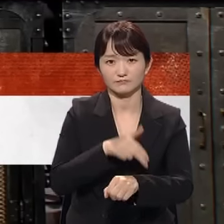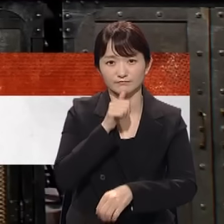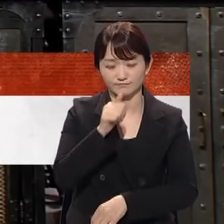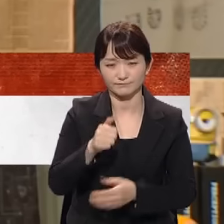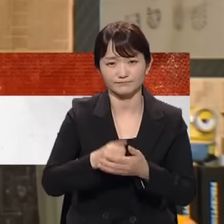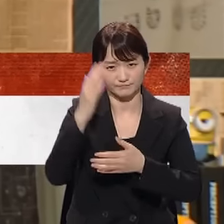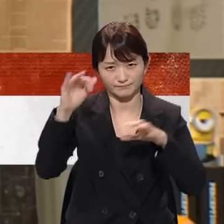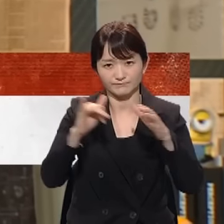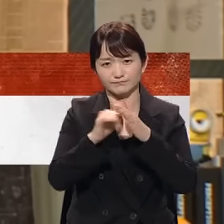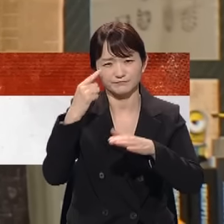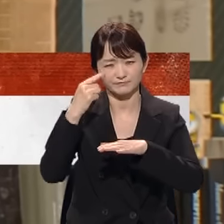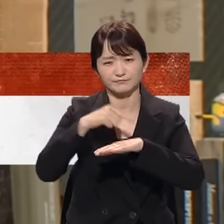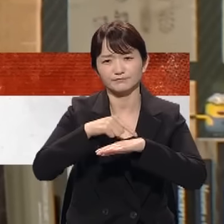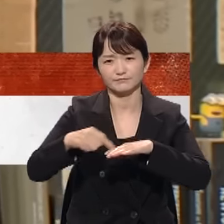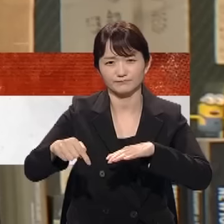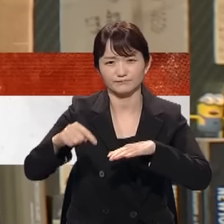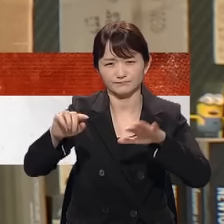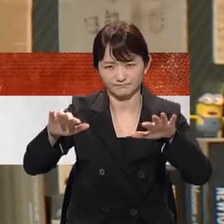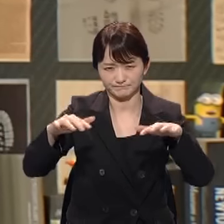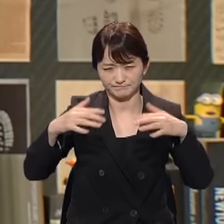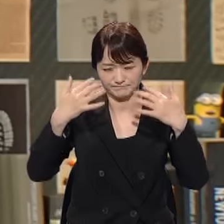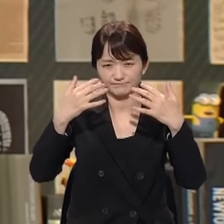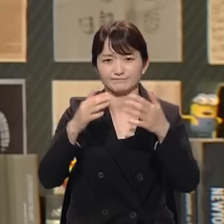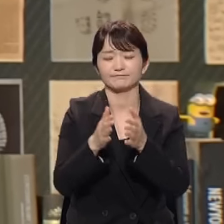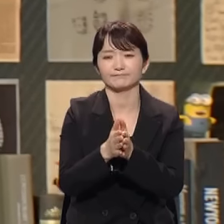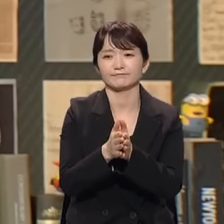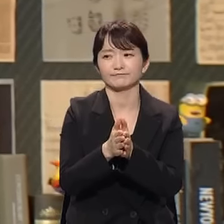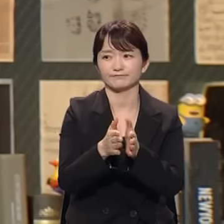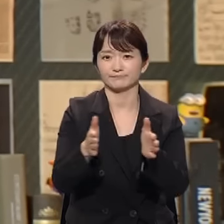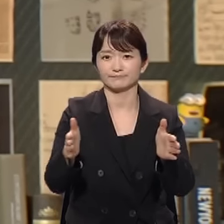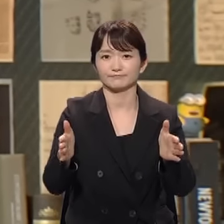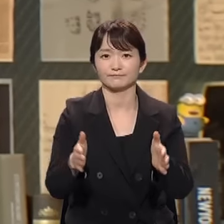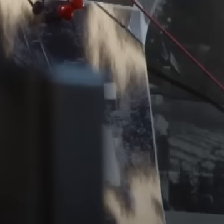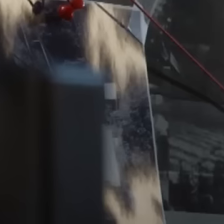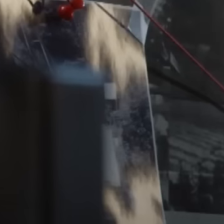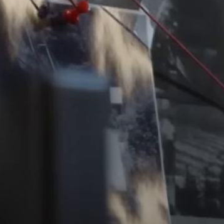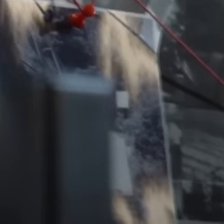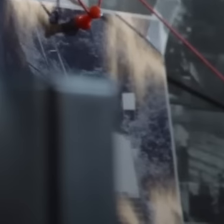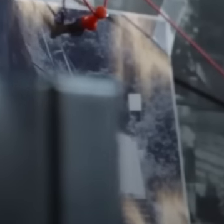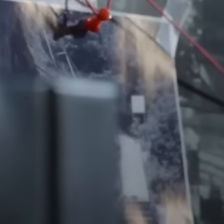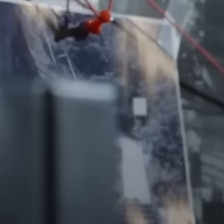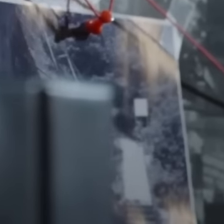예, 대한민국과 전세계 동포 가족 여러분의 시선을 모아 모아서 출발합니다.